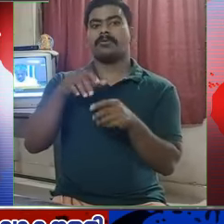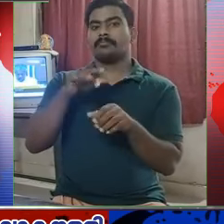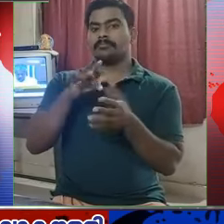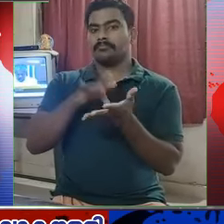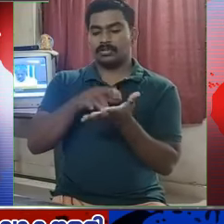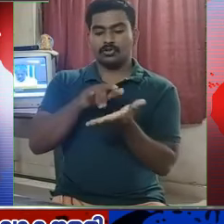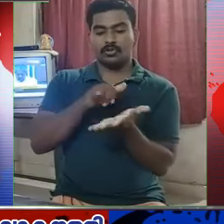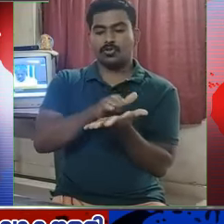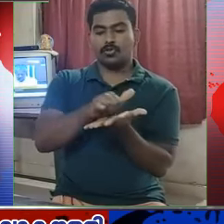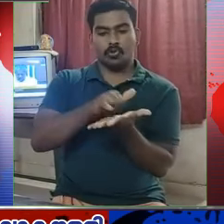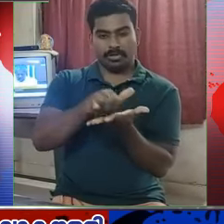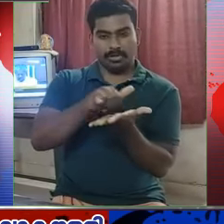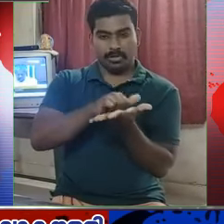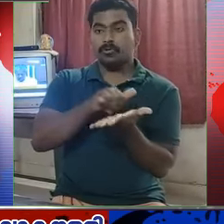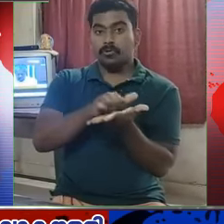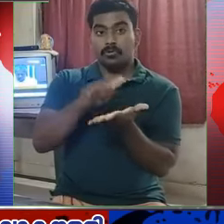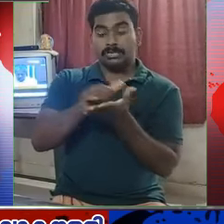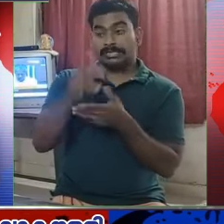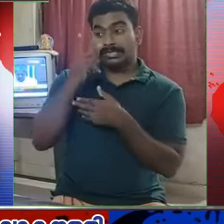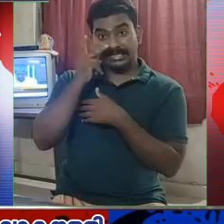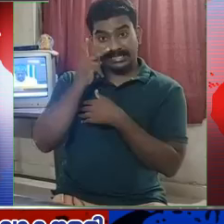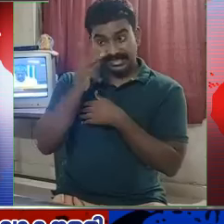ഗൗരവം